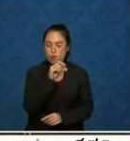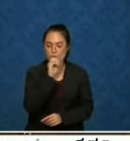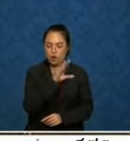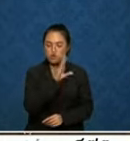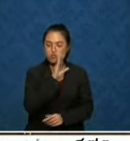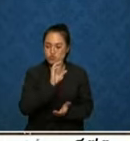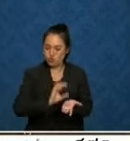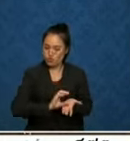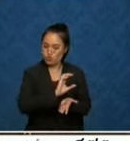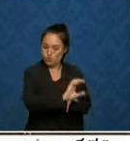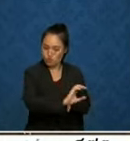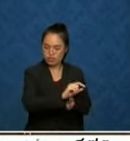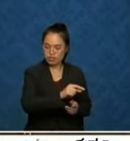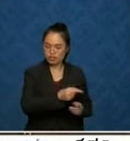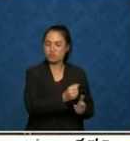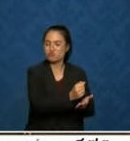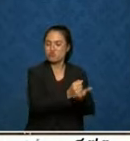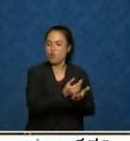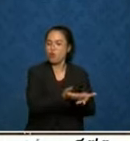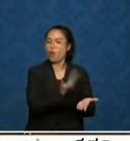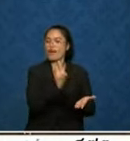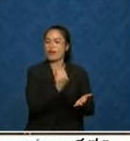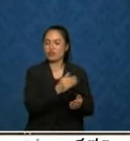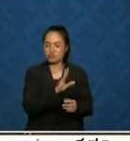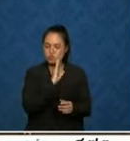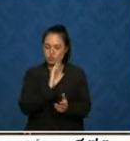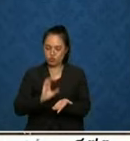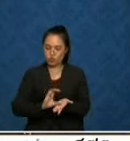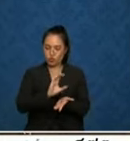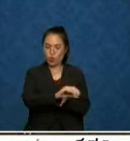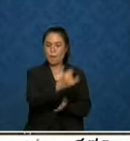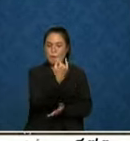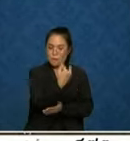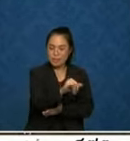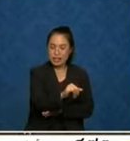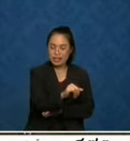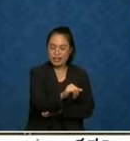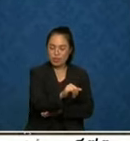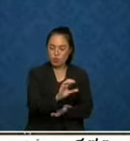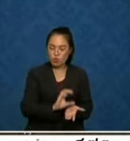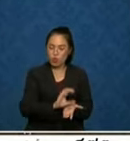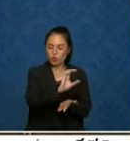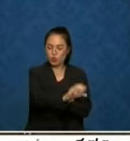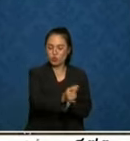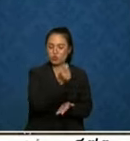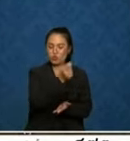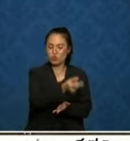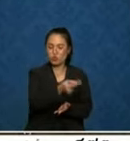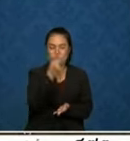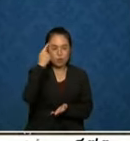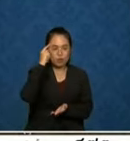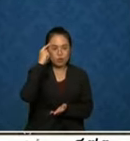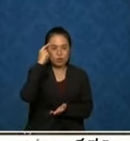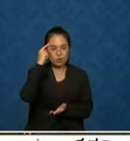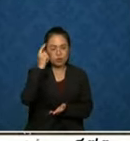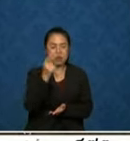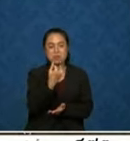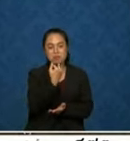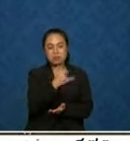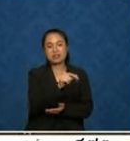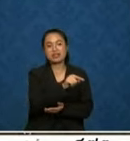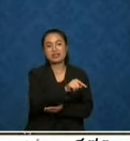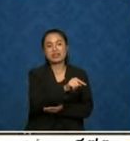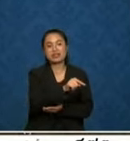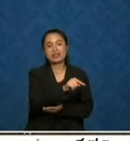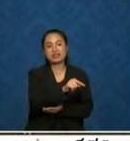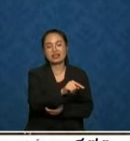ำให้เรารวยแต่หากเราลงทุนผิดที่เราลงทุนอย่างไม่มีวินัยหรือเราลงทุนไม่ถูกทาง